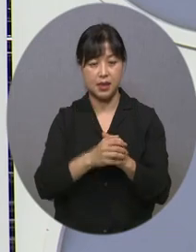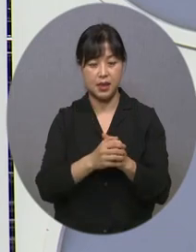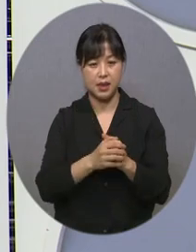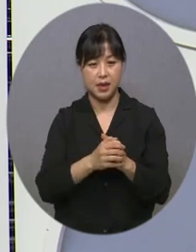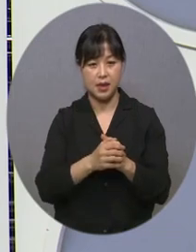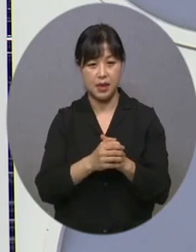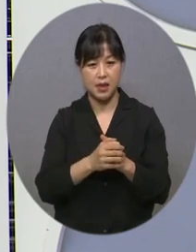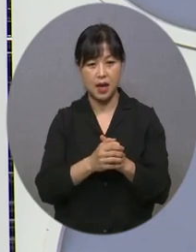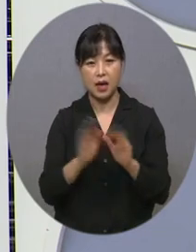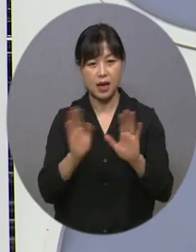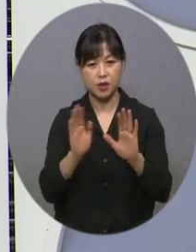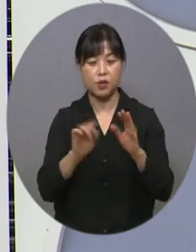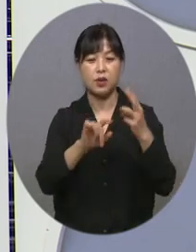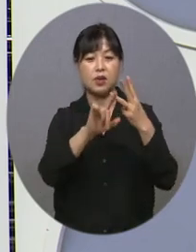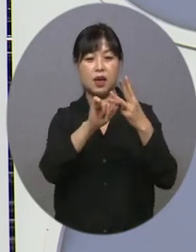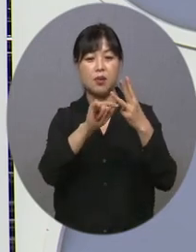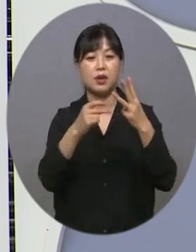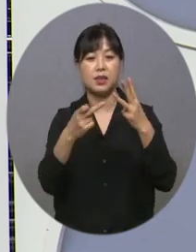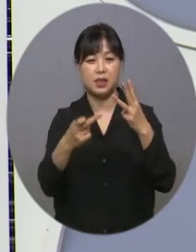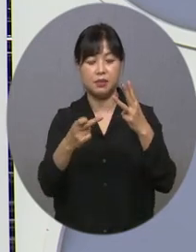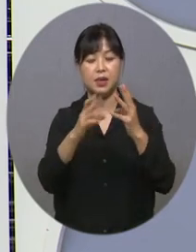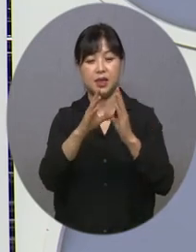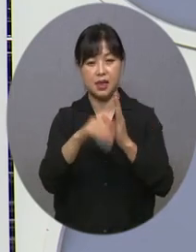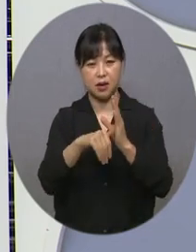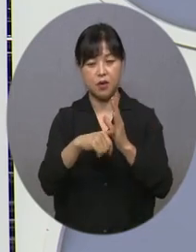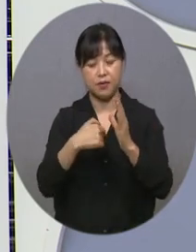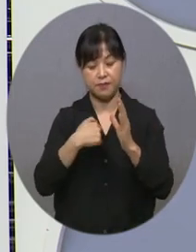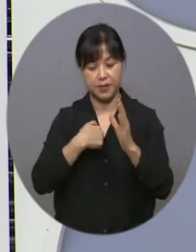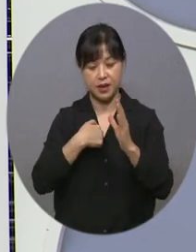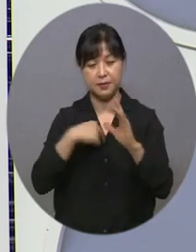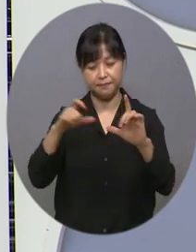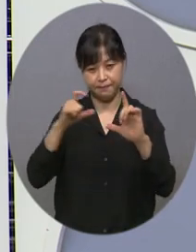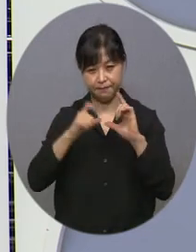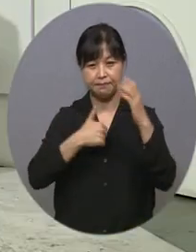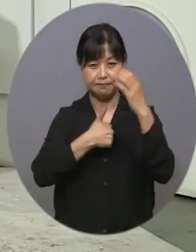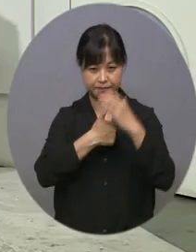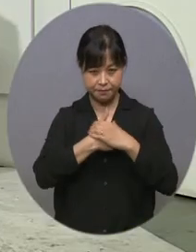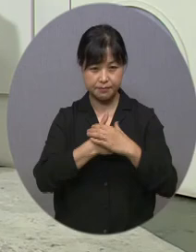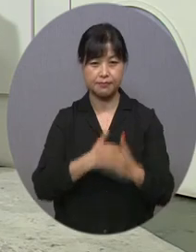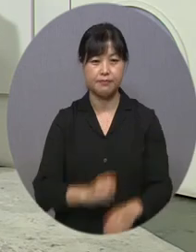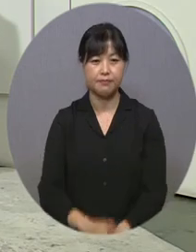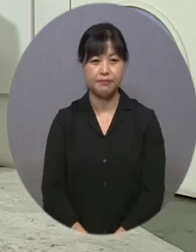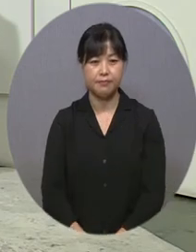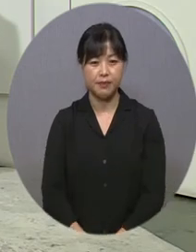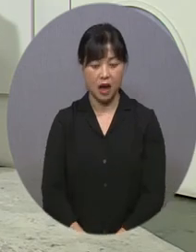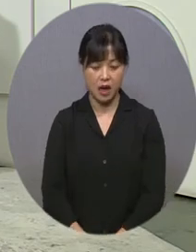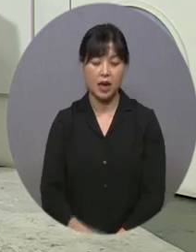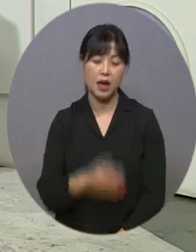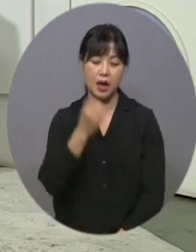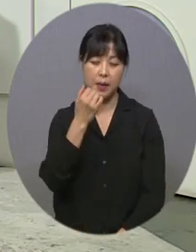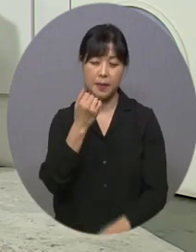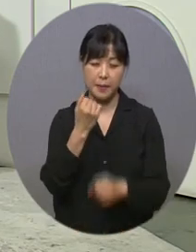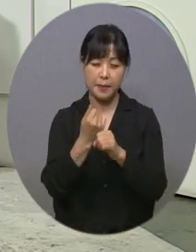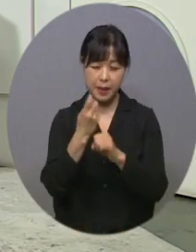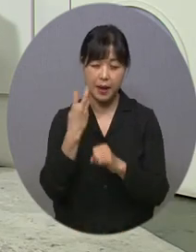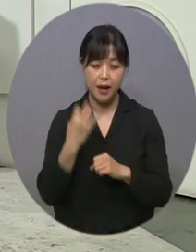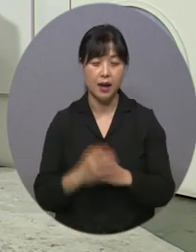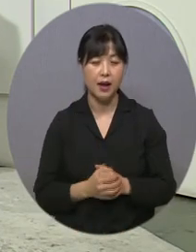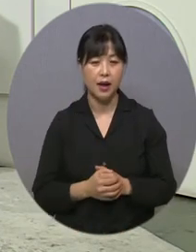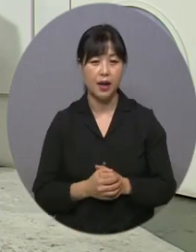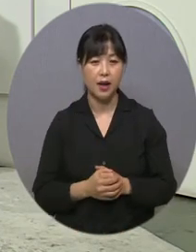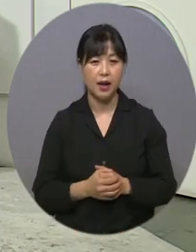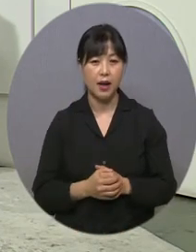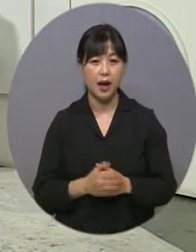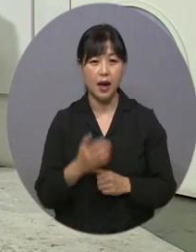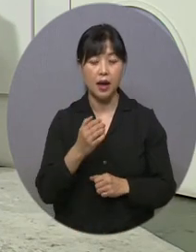아니고 이제 3월 12일자로 발령이 3월. 갔죠. 예. 몇 달 됐군요. 예, 예, 예. 업무... 딱